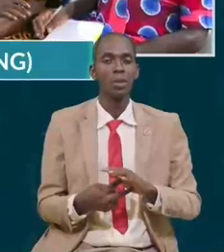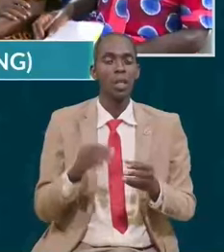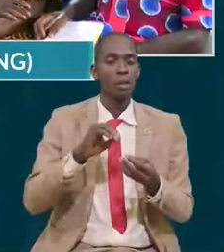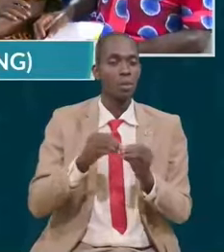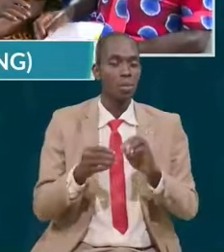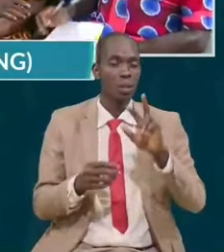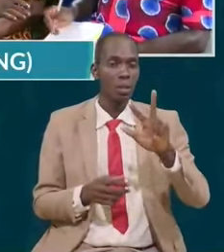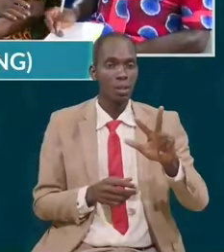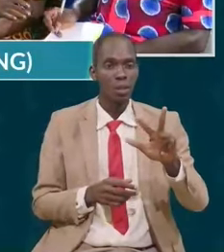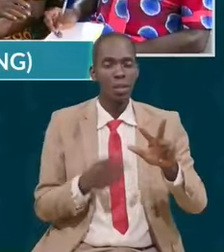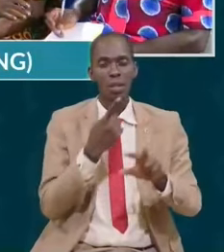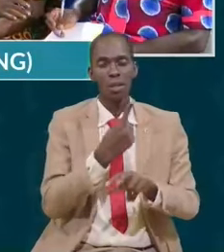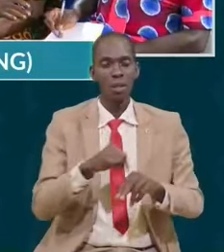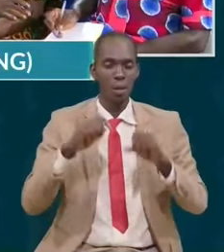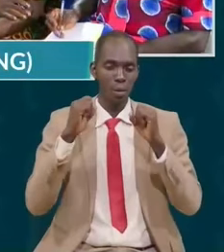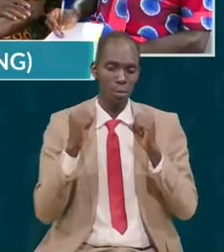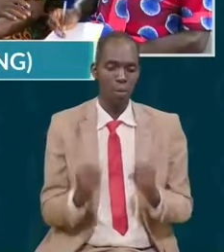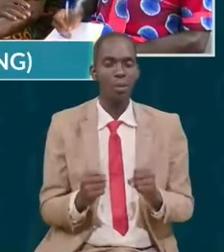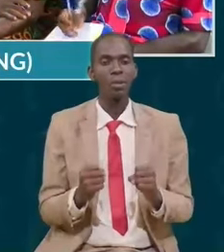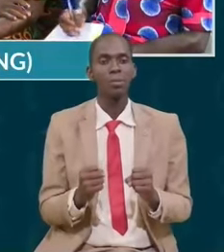Et troisièmement, c'est la puissance.